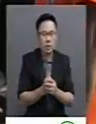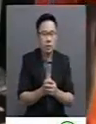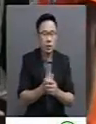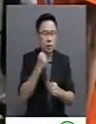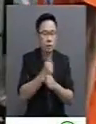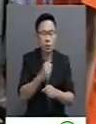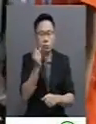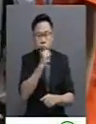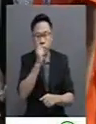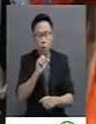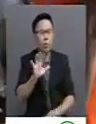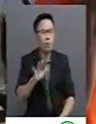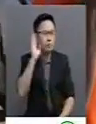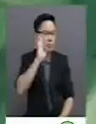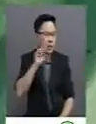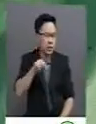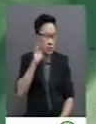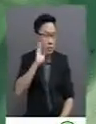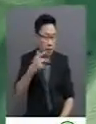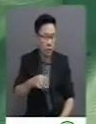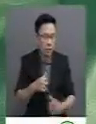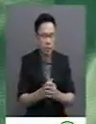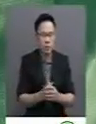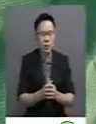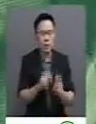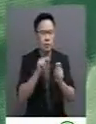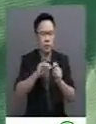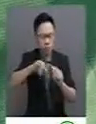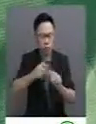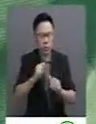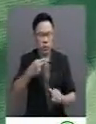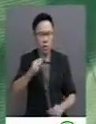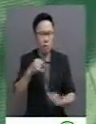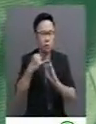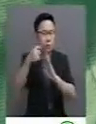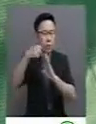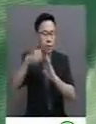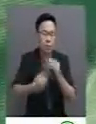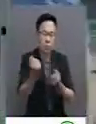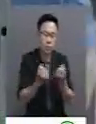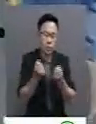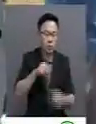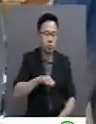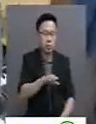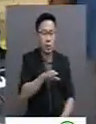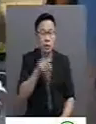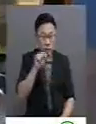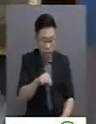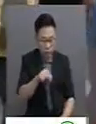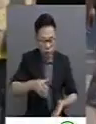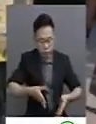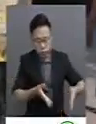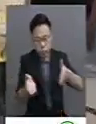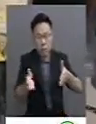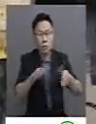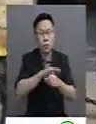งานคอนเสิร์ตของเบียร์ยี่ห้อหนึ่งในพื้นที่ตำบลจอหออำเภอเมืองนครราชสีมาแล้วขับมาถึงที่เกิดเหตุเนี่ยนะครับมาด้วย